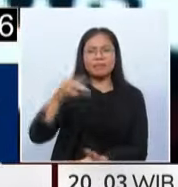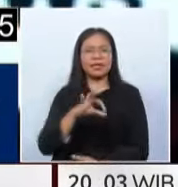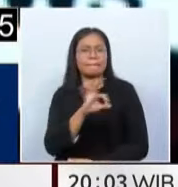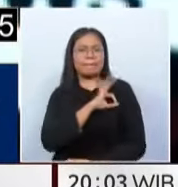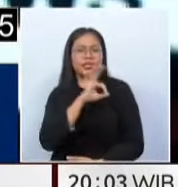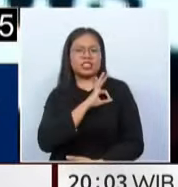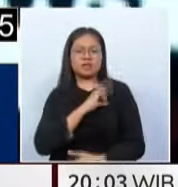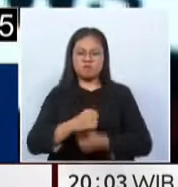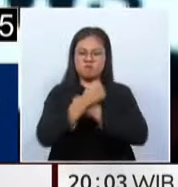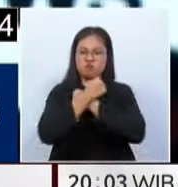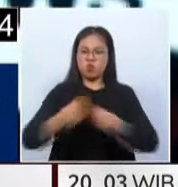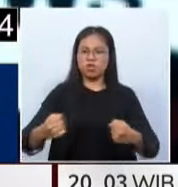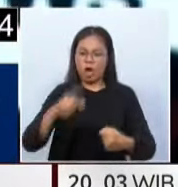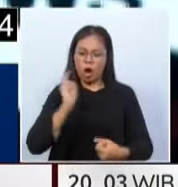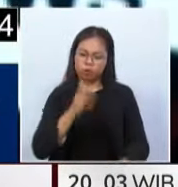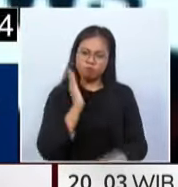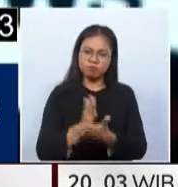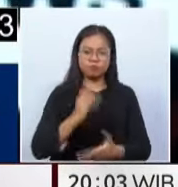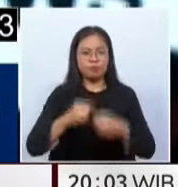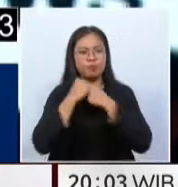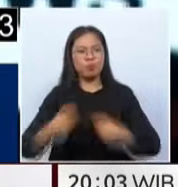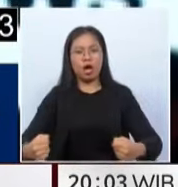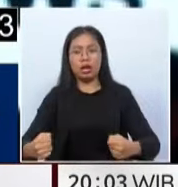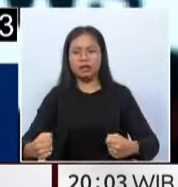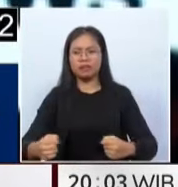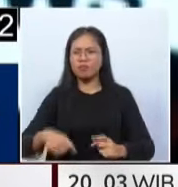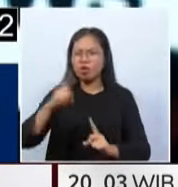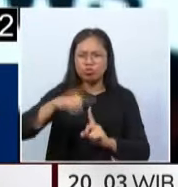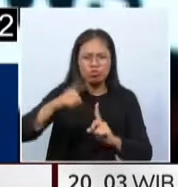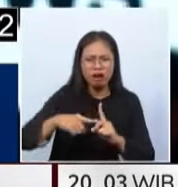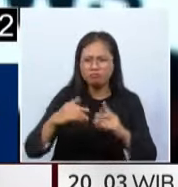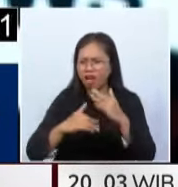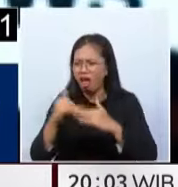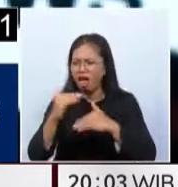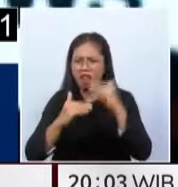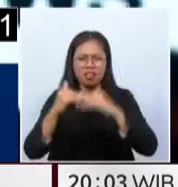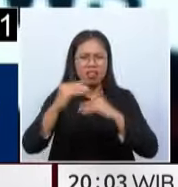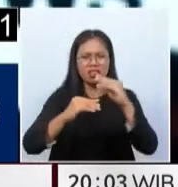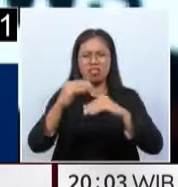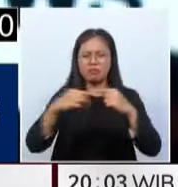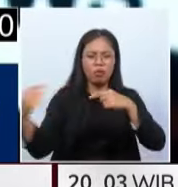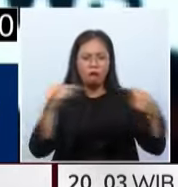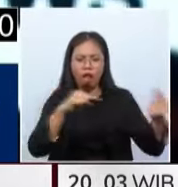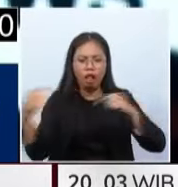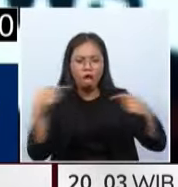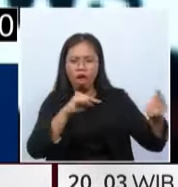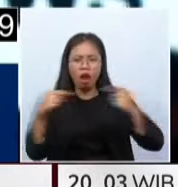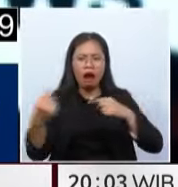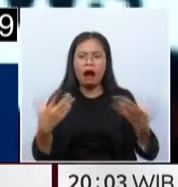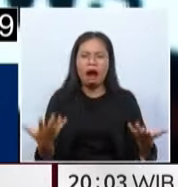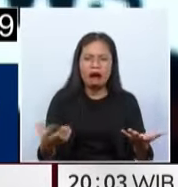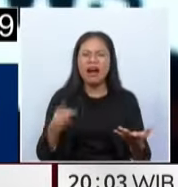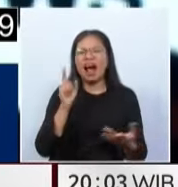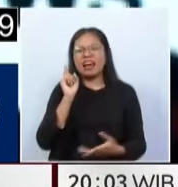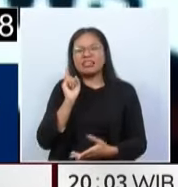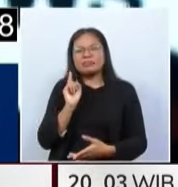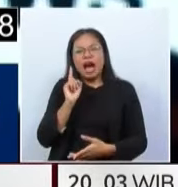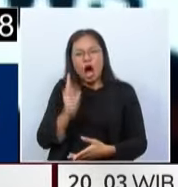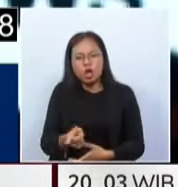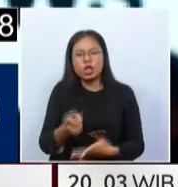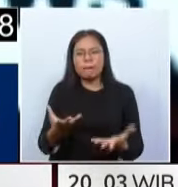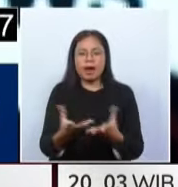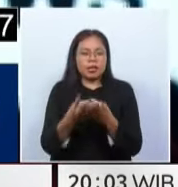selama ini selalu saja menjadi perdebatan yang tidak ada hentinya maka diselesaikan di meja presiden dan